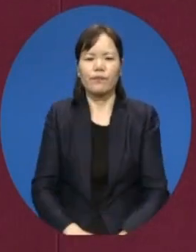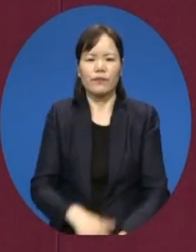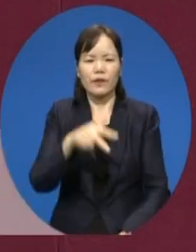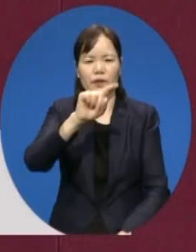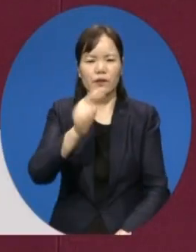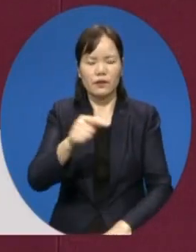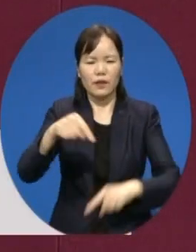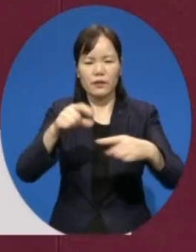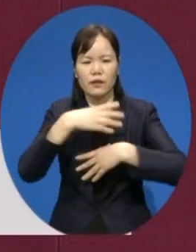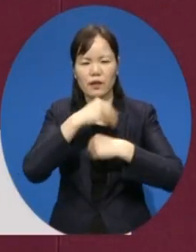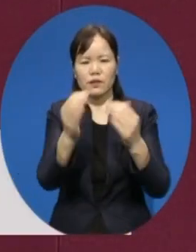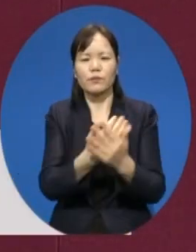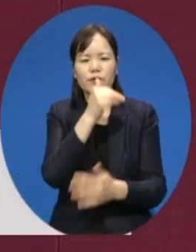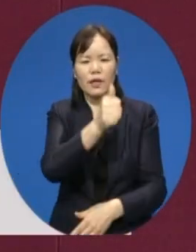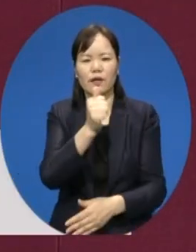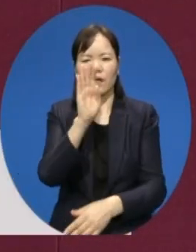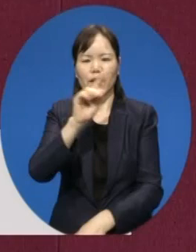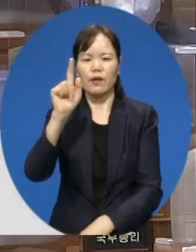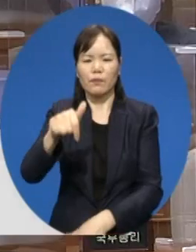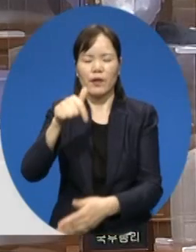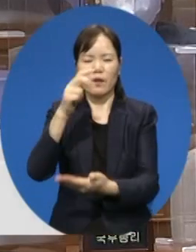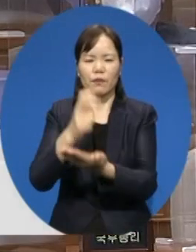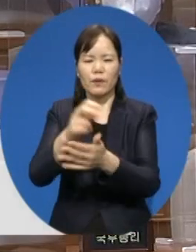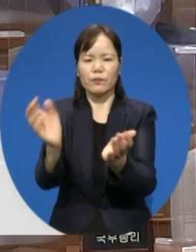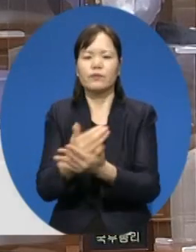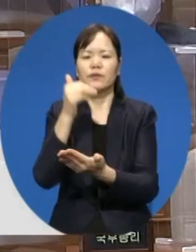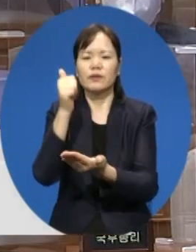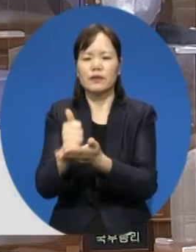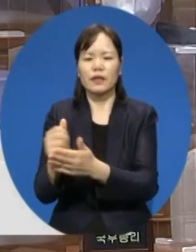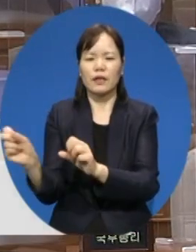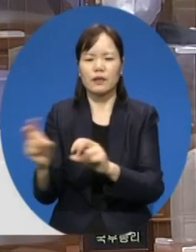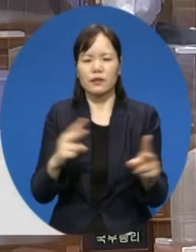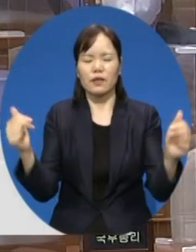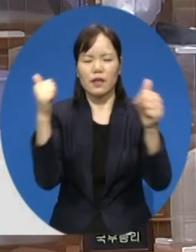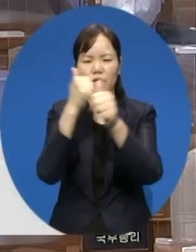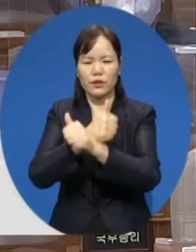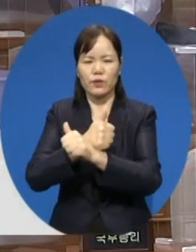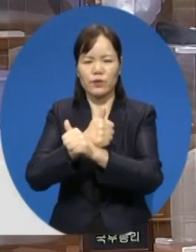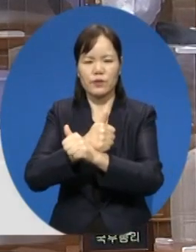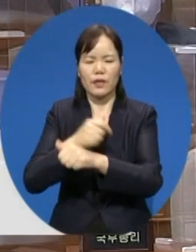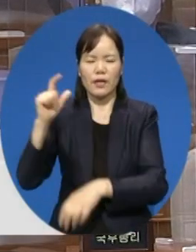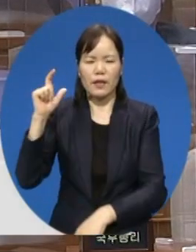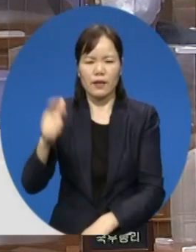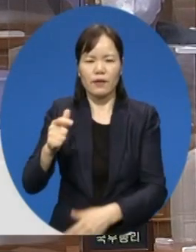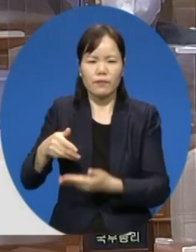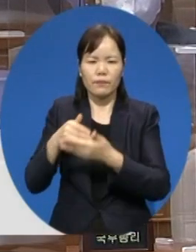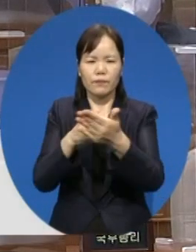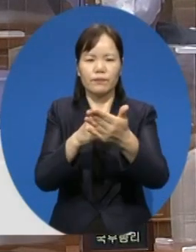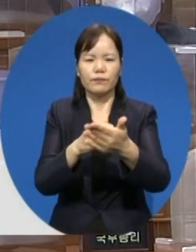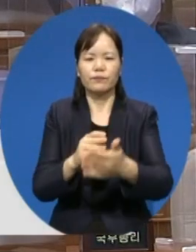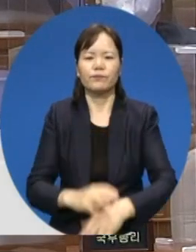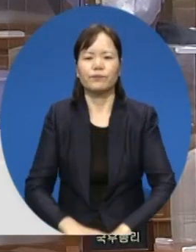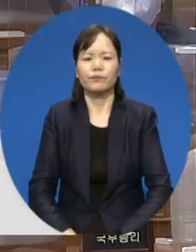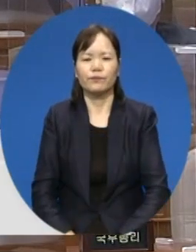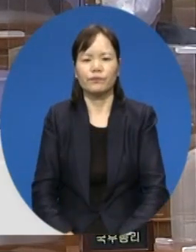장관, 박범계 법무부 장관 즉각 교체할 것을 강력하게 요구합니다.